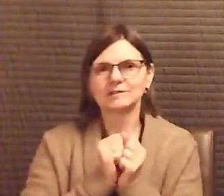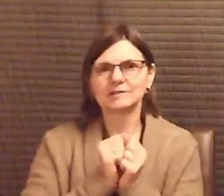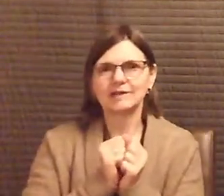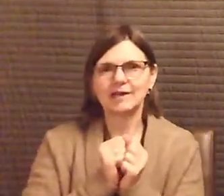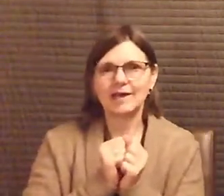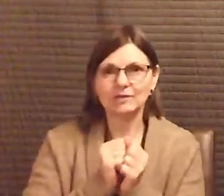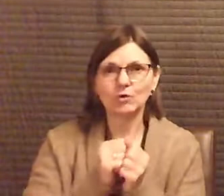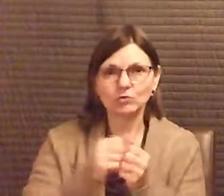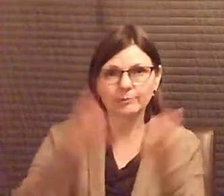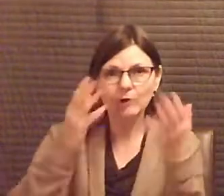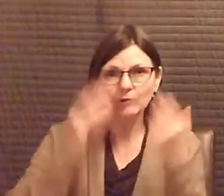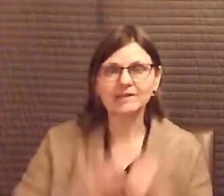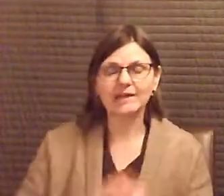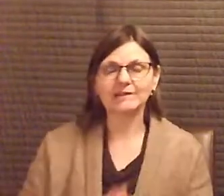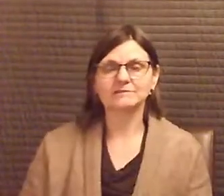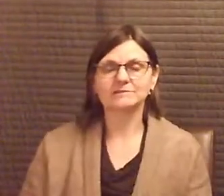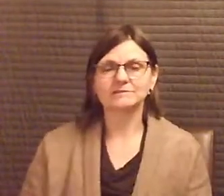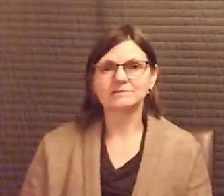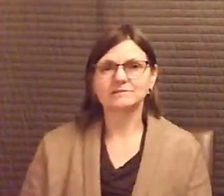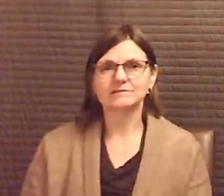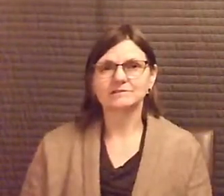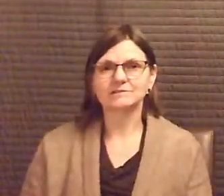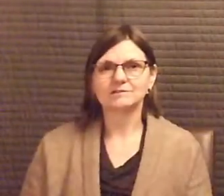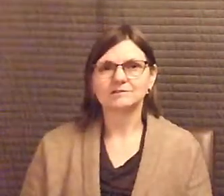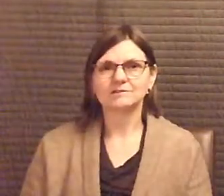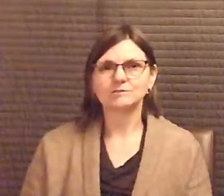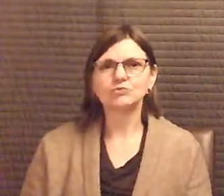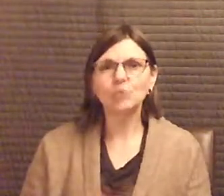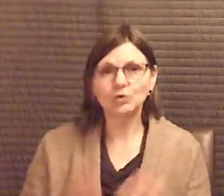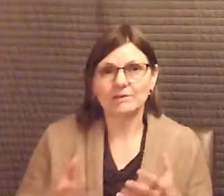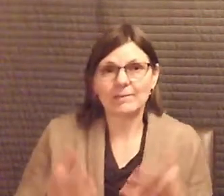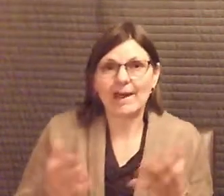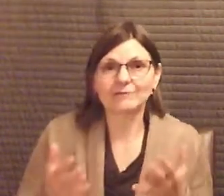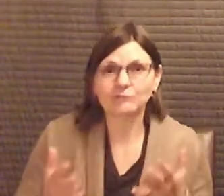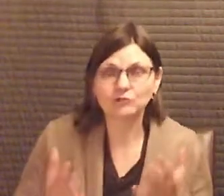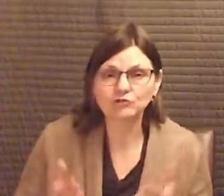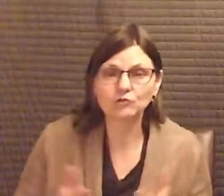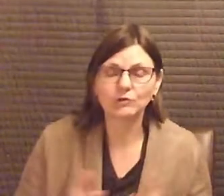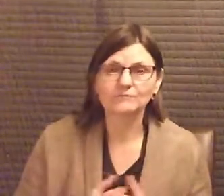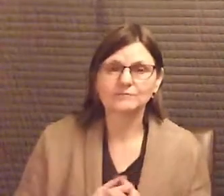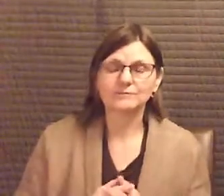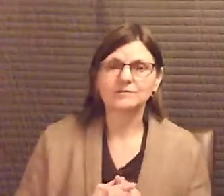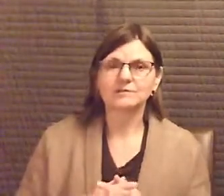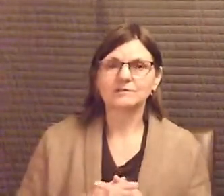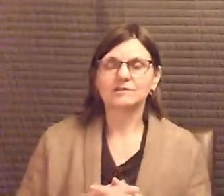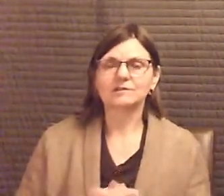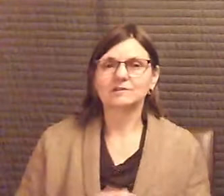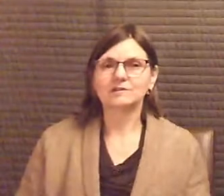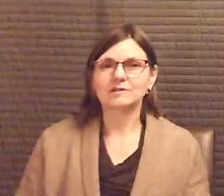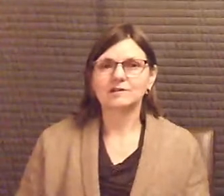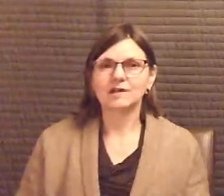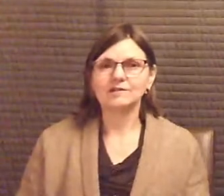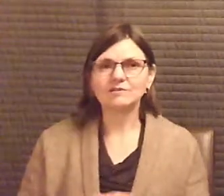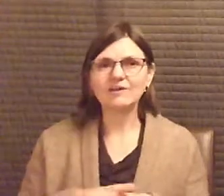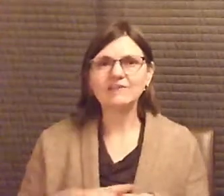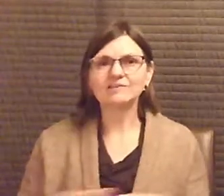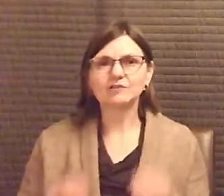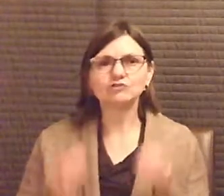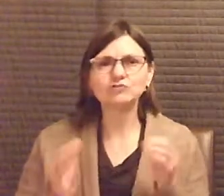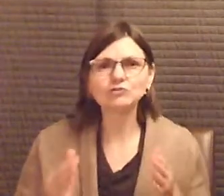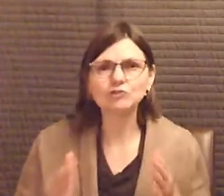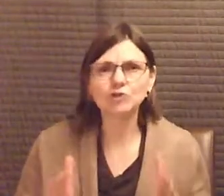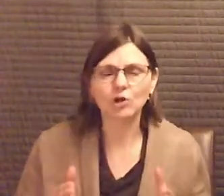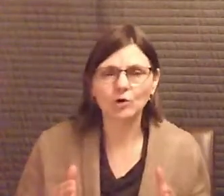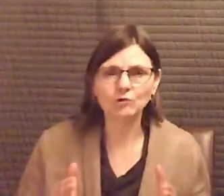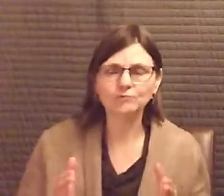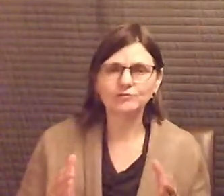de humor en ook de beloning kraai seeking in wil het je door hem eieren te zoeken nog in de drive te beter dat